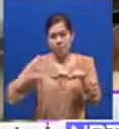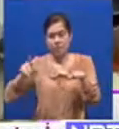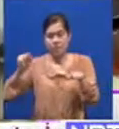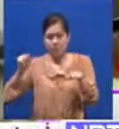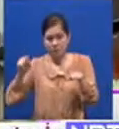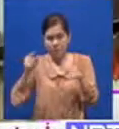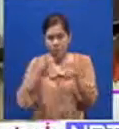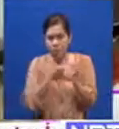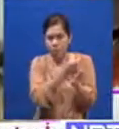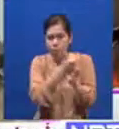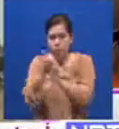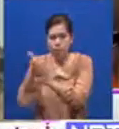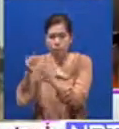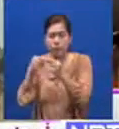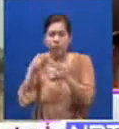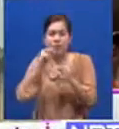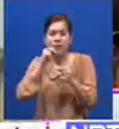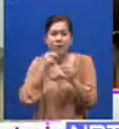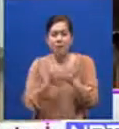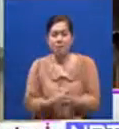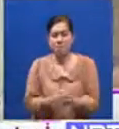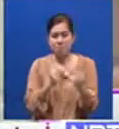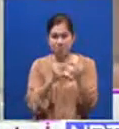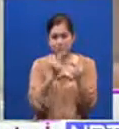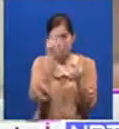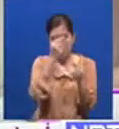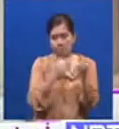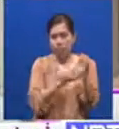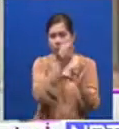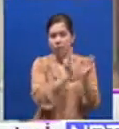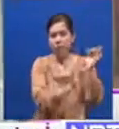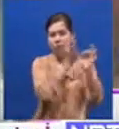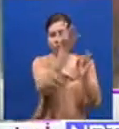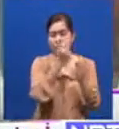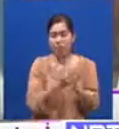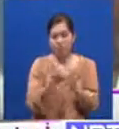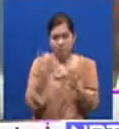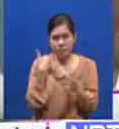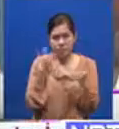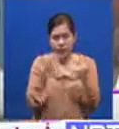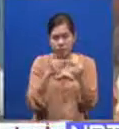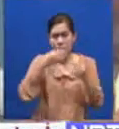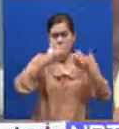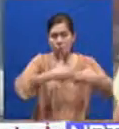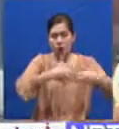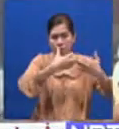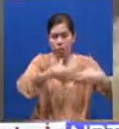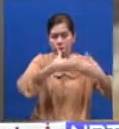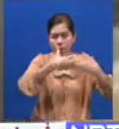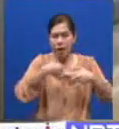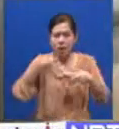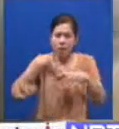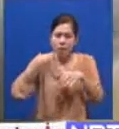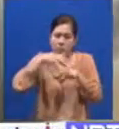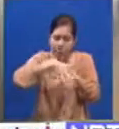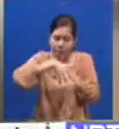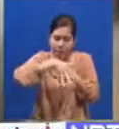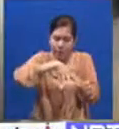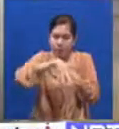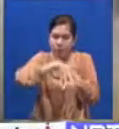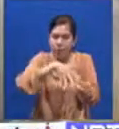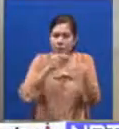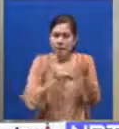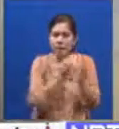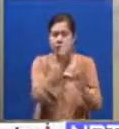เหตุเพลิงไหม้ภายในโรงงานปั่นใยฝ้ายซึ่งเป็นโรงงานเครือข่ายของห้างหุ้นส่วนจำกัดตะวันการฝ้ายตำบลตำตาเส